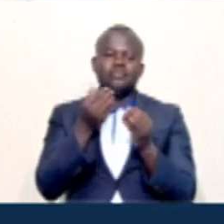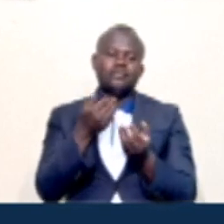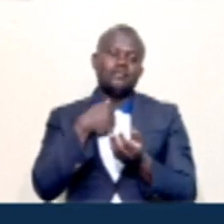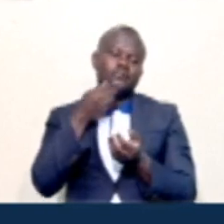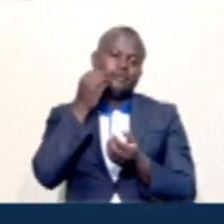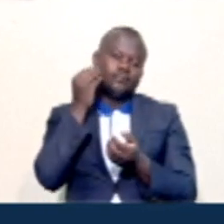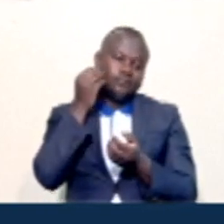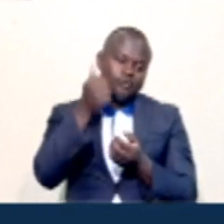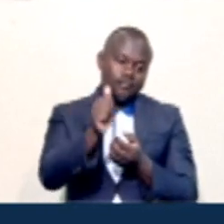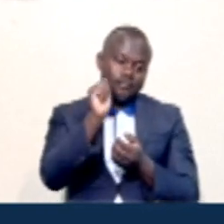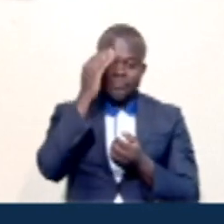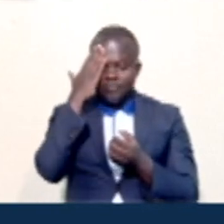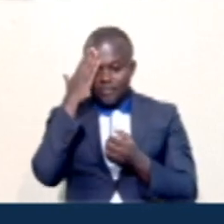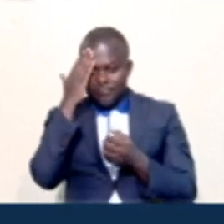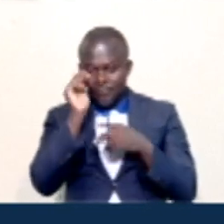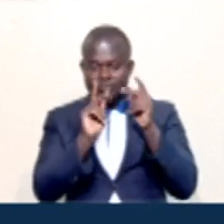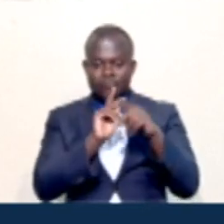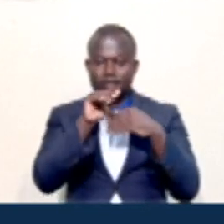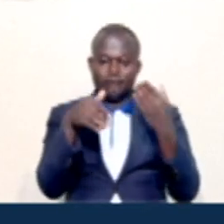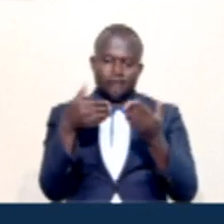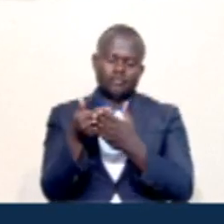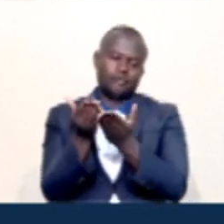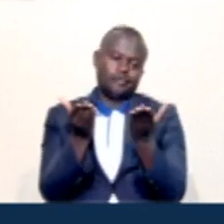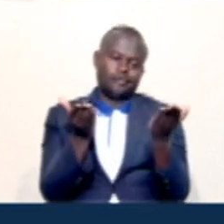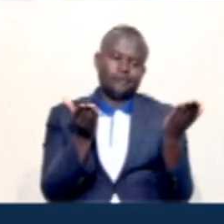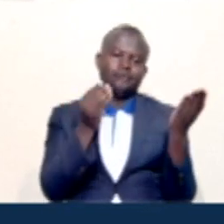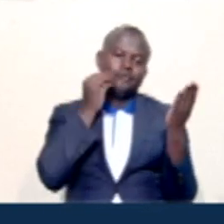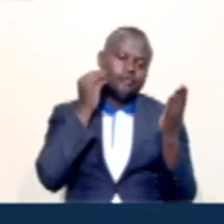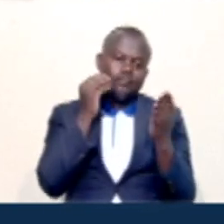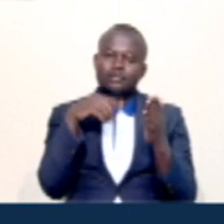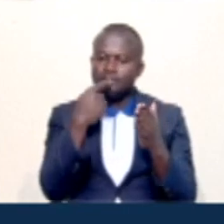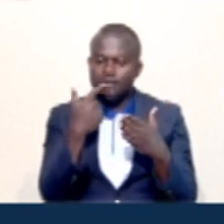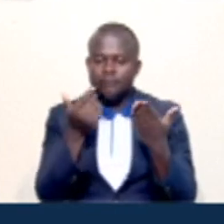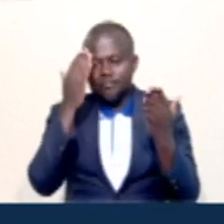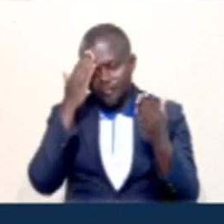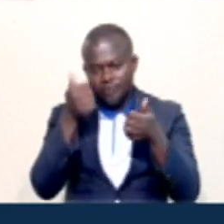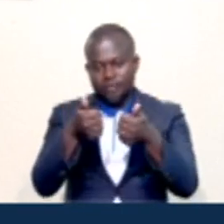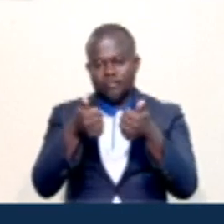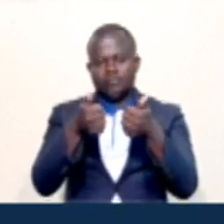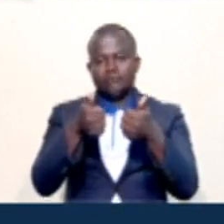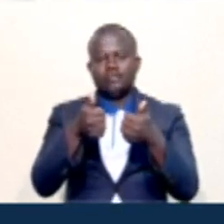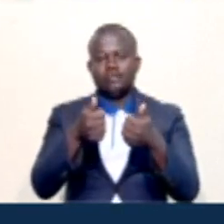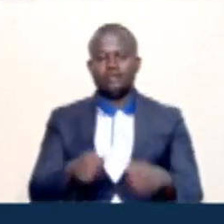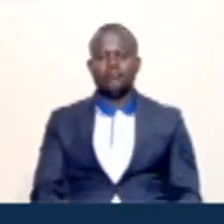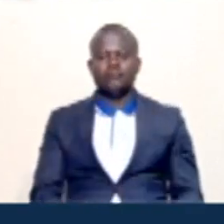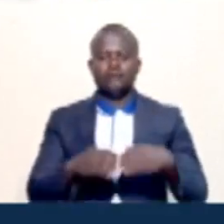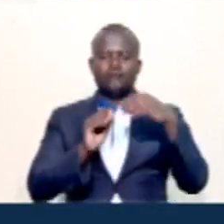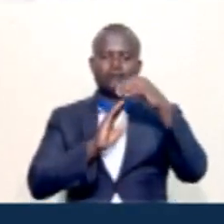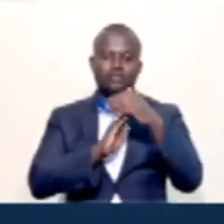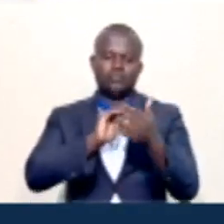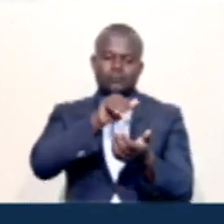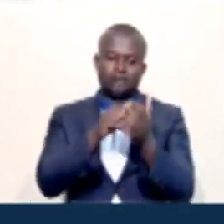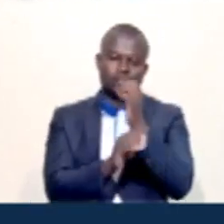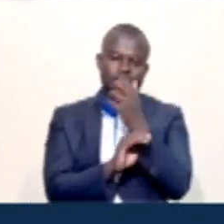rugo ukamenya nabo waraje mu rugo ukabamenya ukabatanga. Umuyobozi mukuru w'ikigo